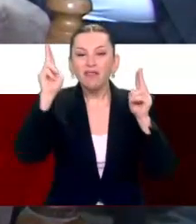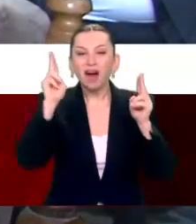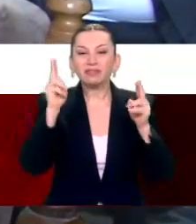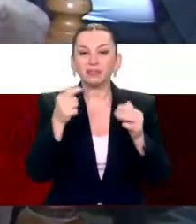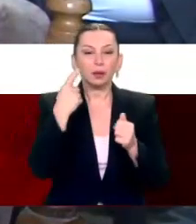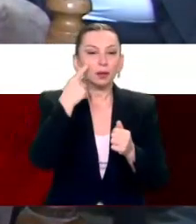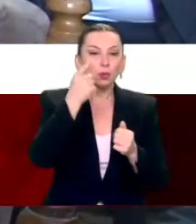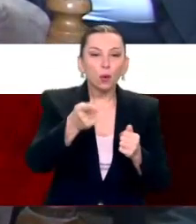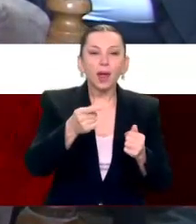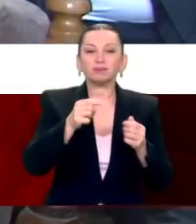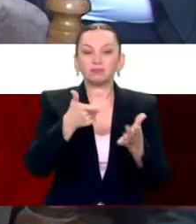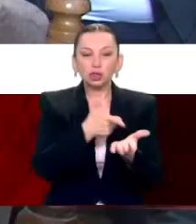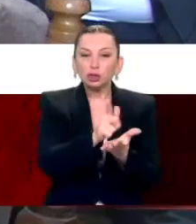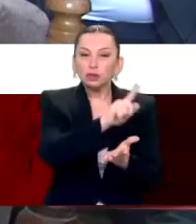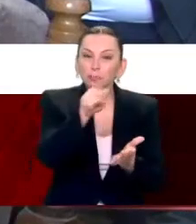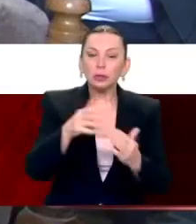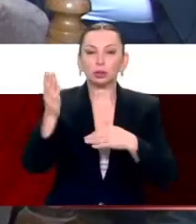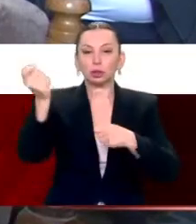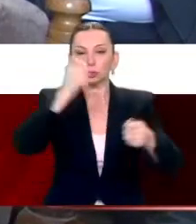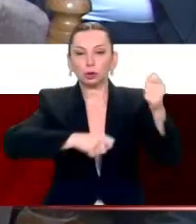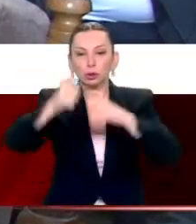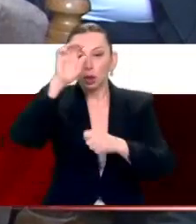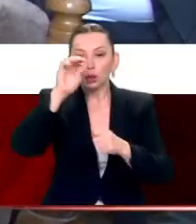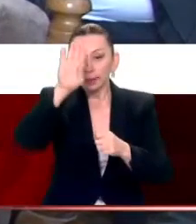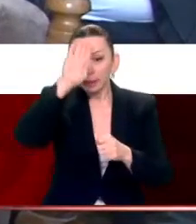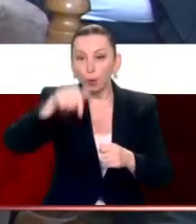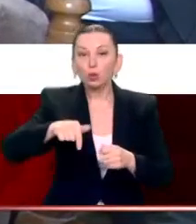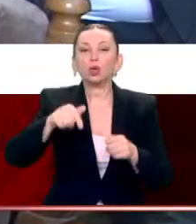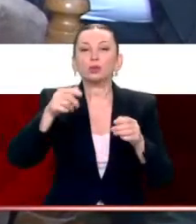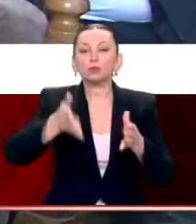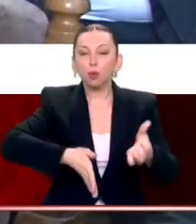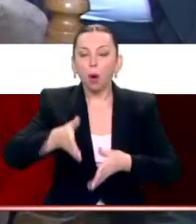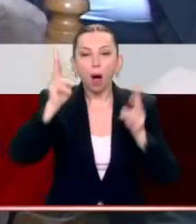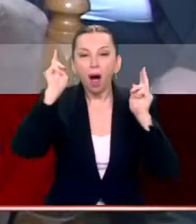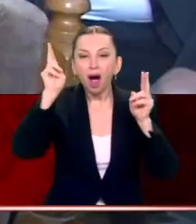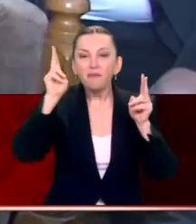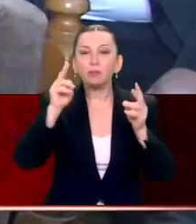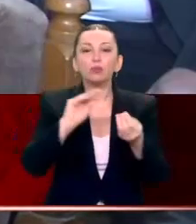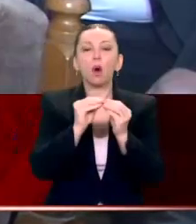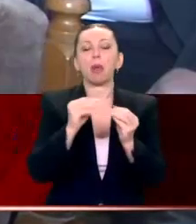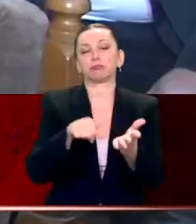inşasını gerçekleştirip bu İstanbul'daki sokak hayvanı problemini tamamen ortadan kaldıracağız.